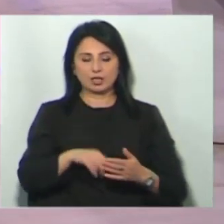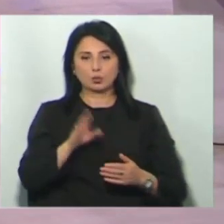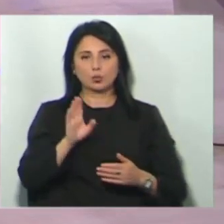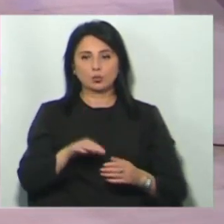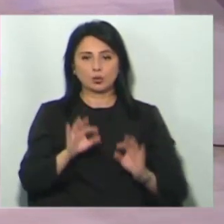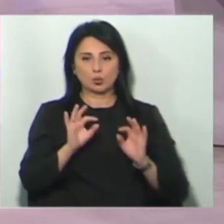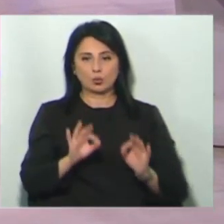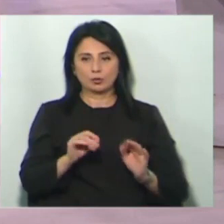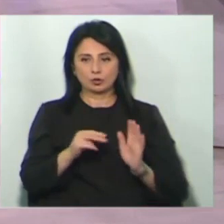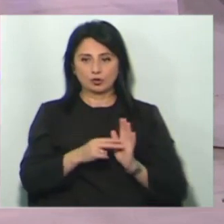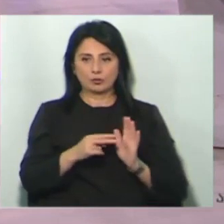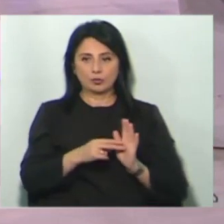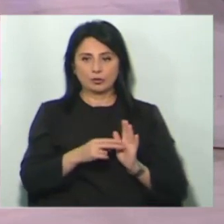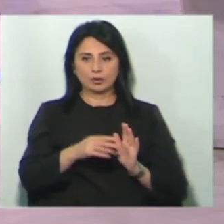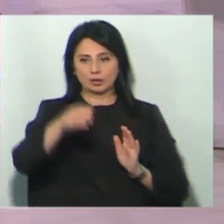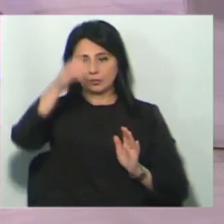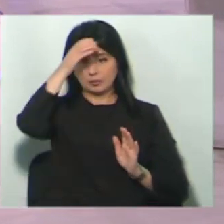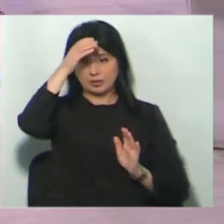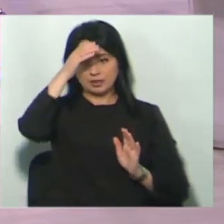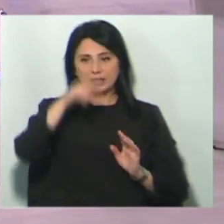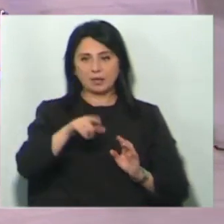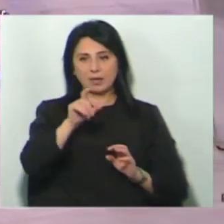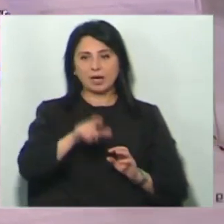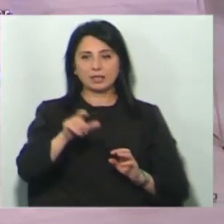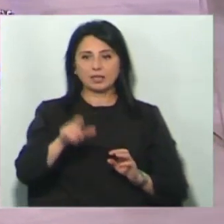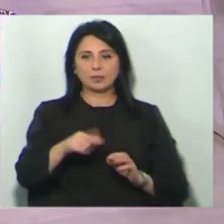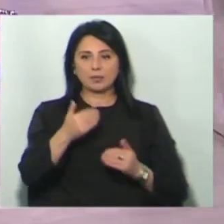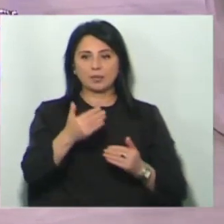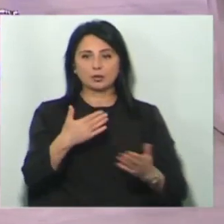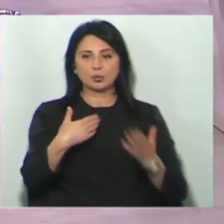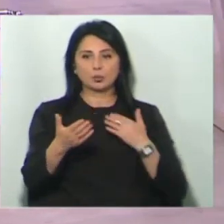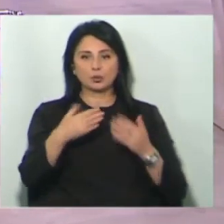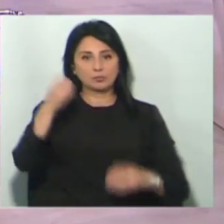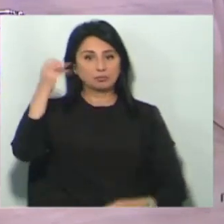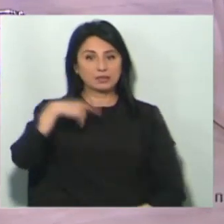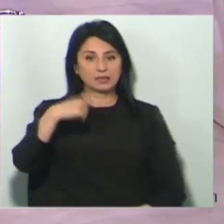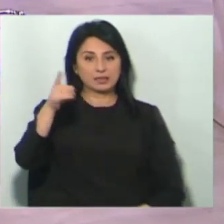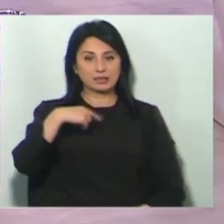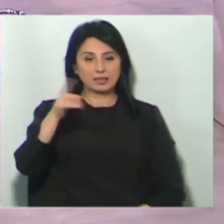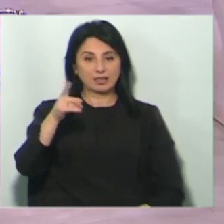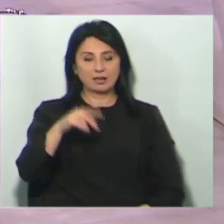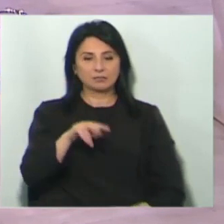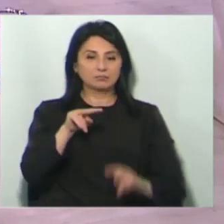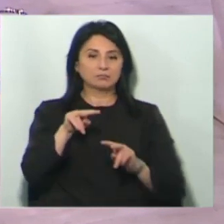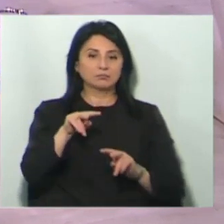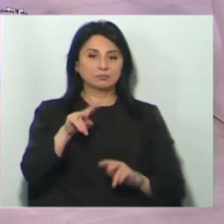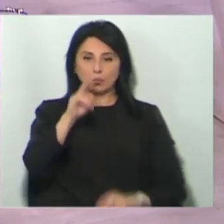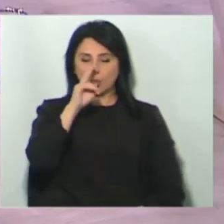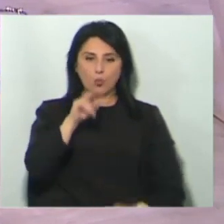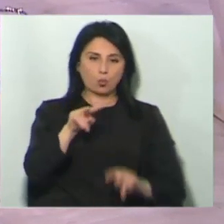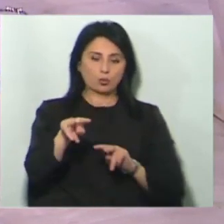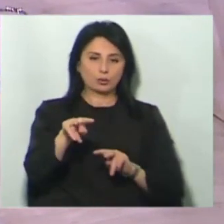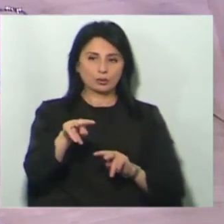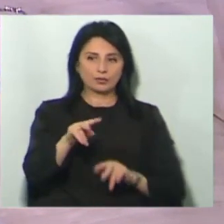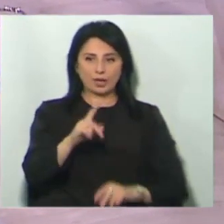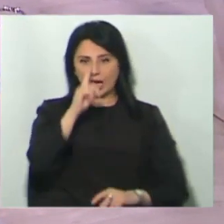უფრო ობიექტურად შევაფასოთ. მეცნიერები ამ ადამიანებს და მათ ურთიერთობას მზესთან აკვირდებოდნენ ორი თვის